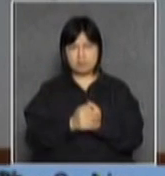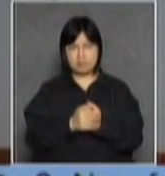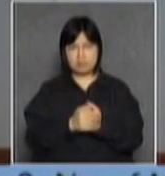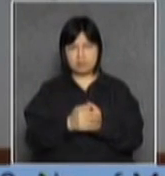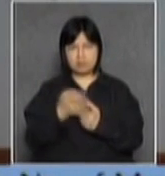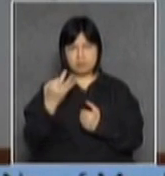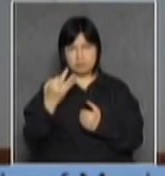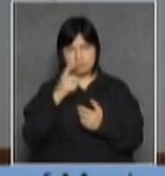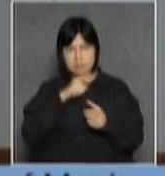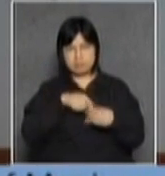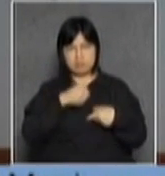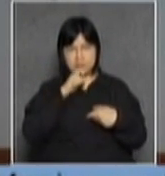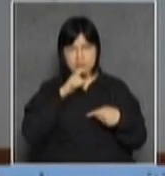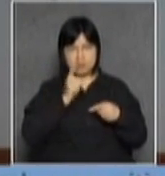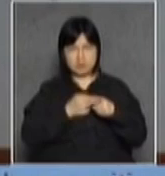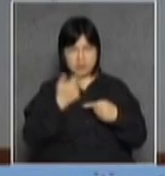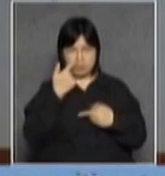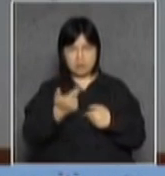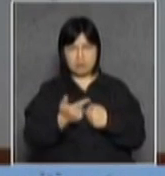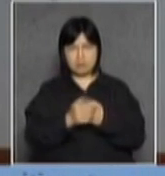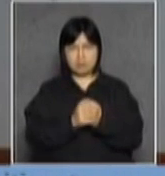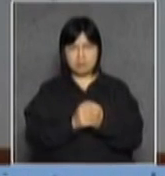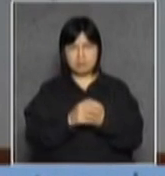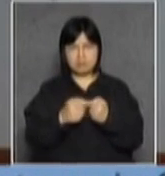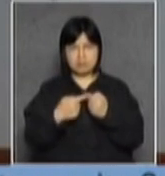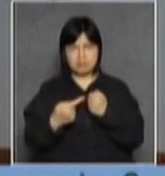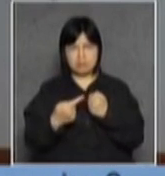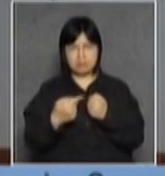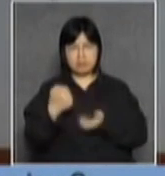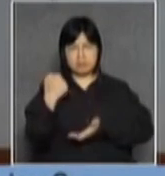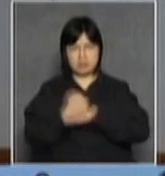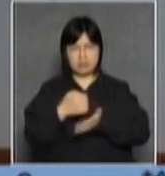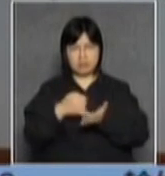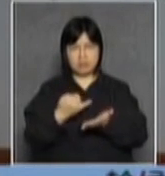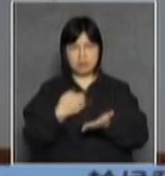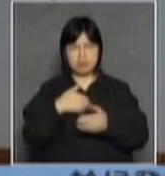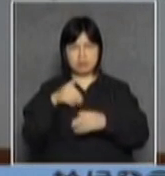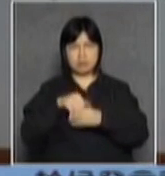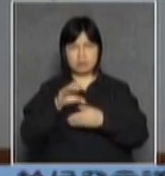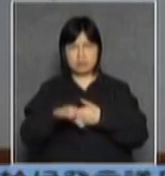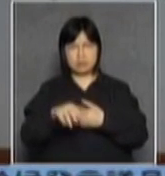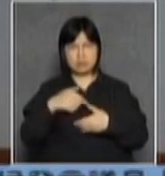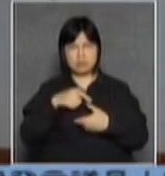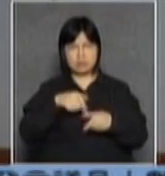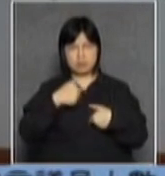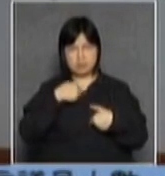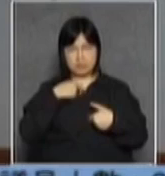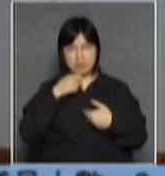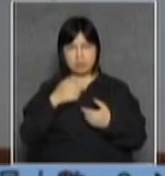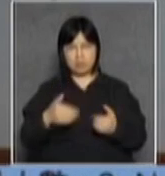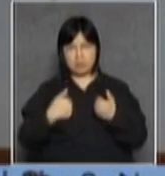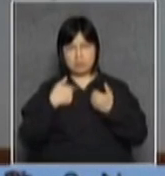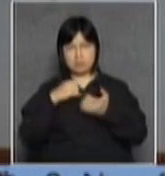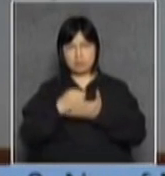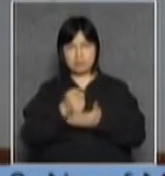有三样东西的收入是非常之厉害的，就是印花税、投资收入、利得税的收入。是追過咗